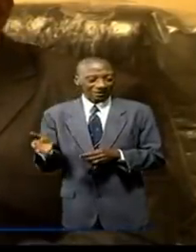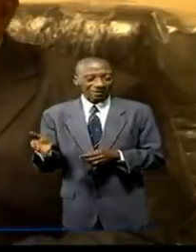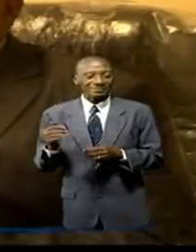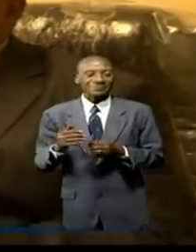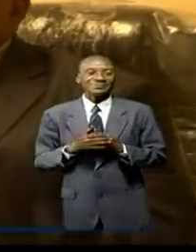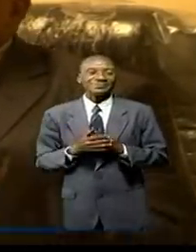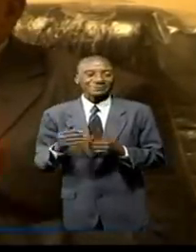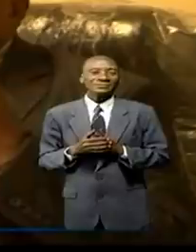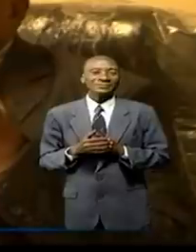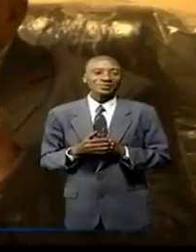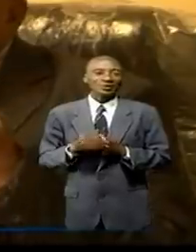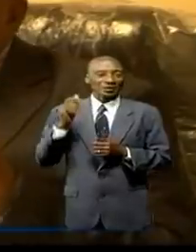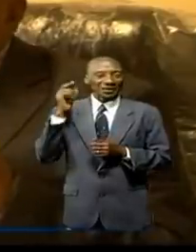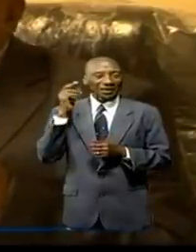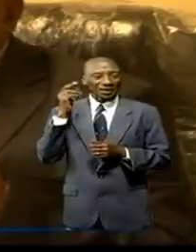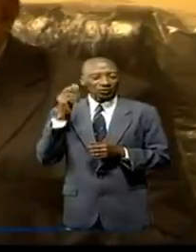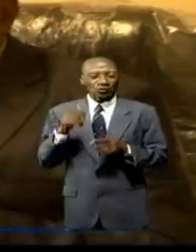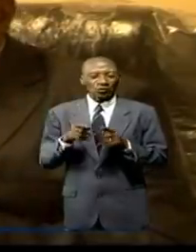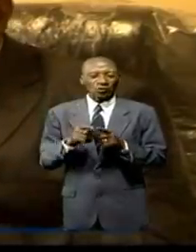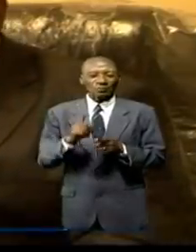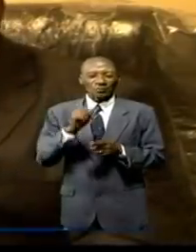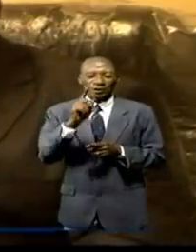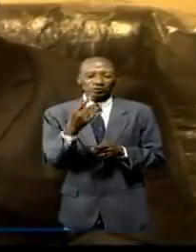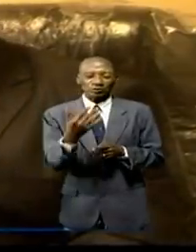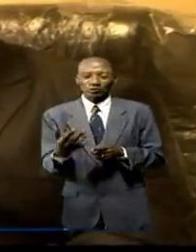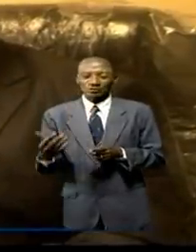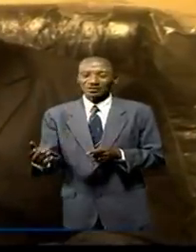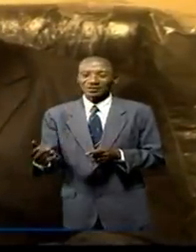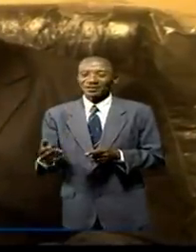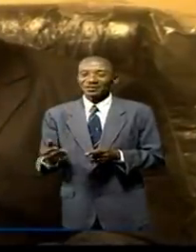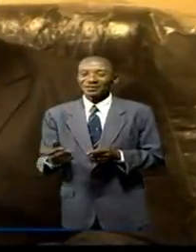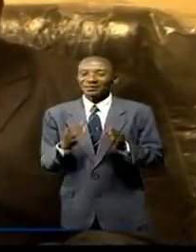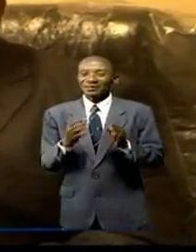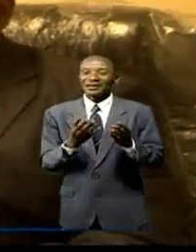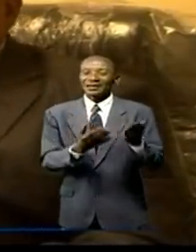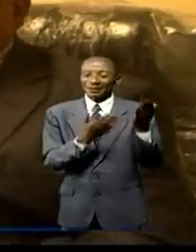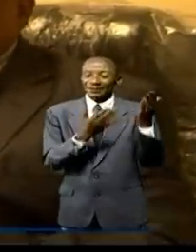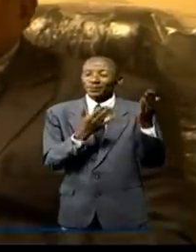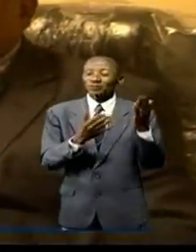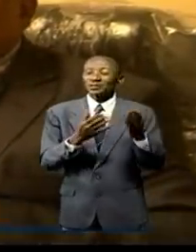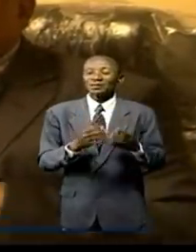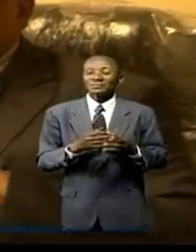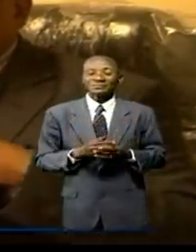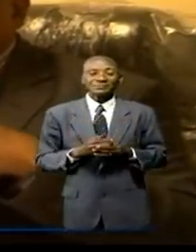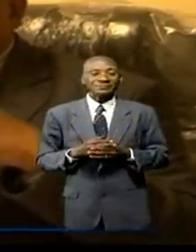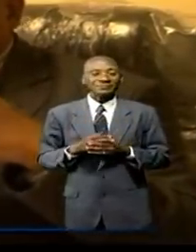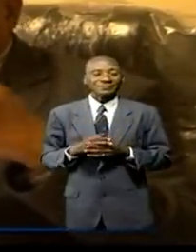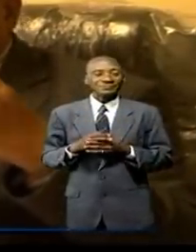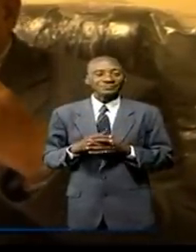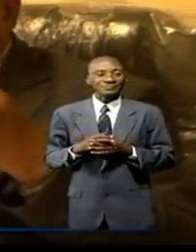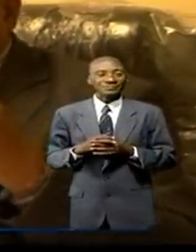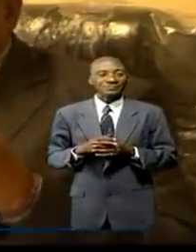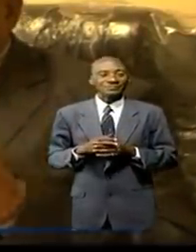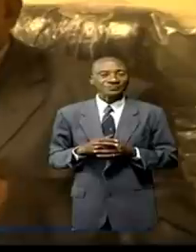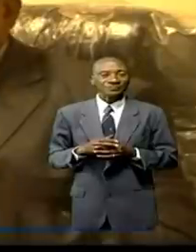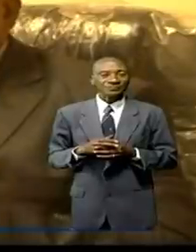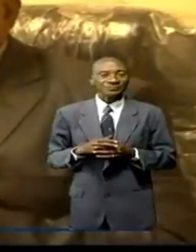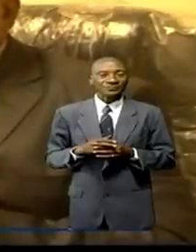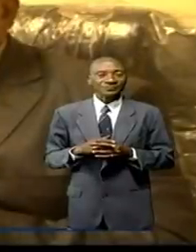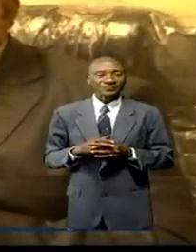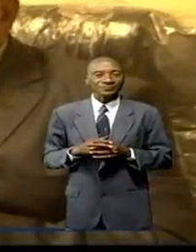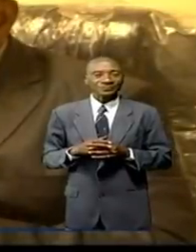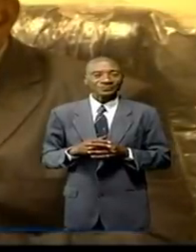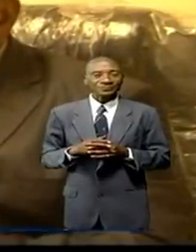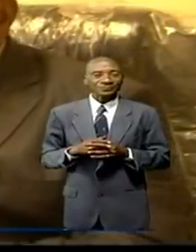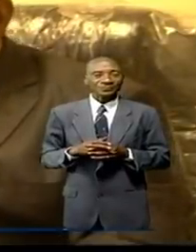un instrument appréciable de communication. Vous savez, nous sommes en face